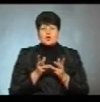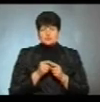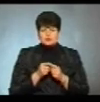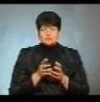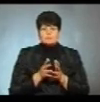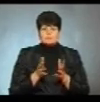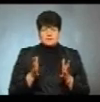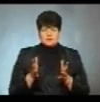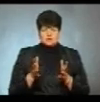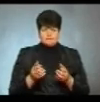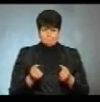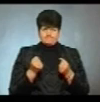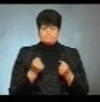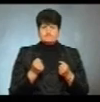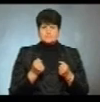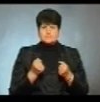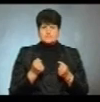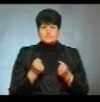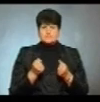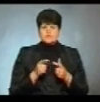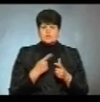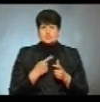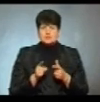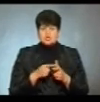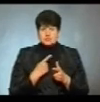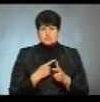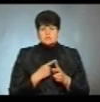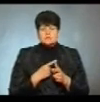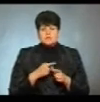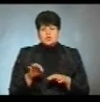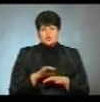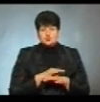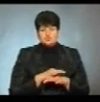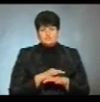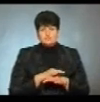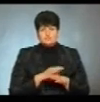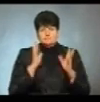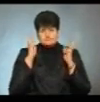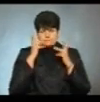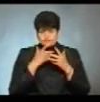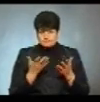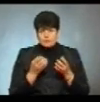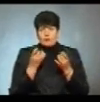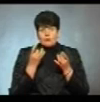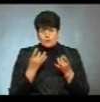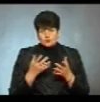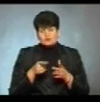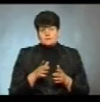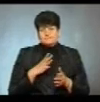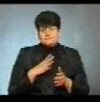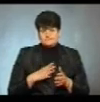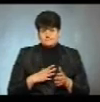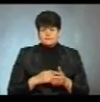стійкіші, ніж шлюби з першого погляду через шалену закоханість. Просто вони стійкіші, бо